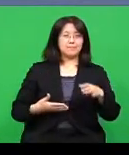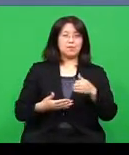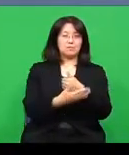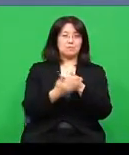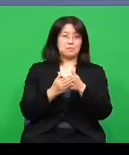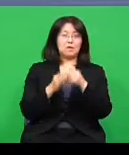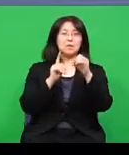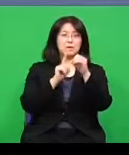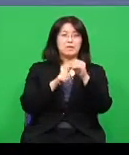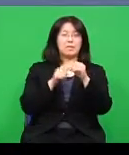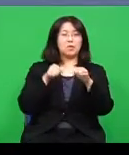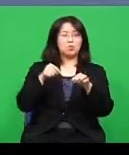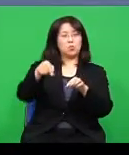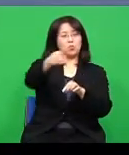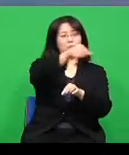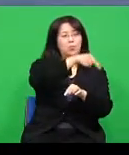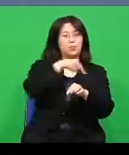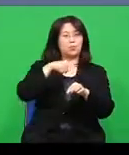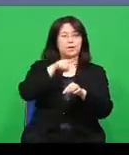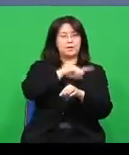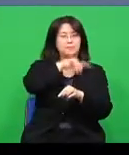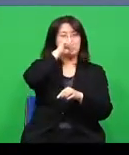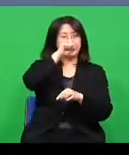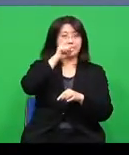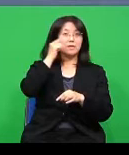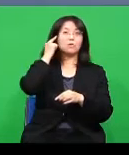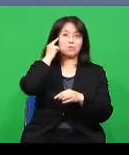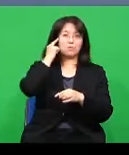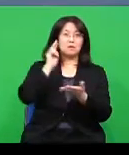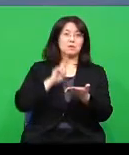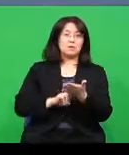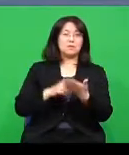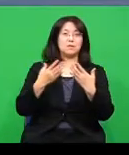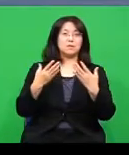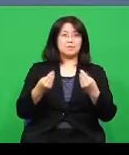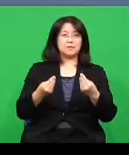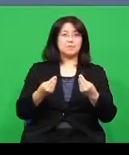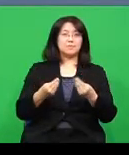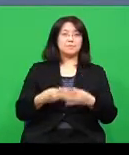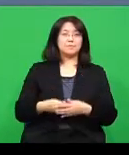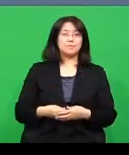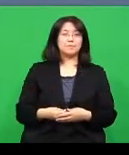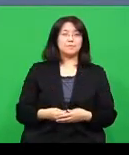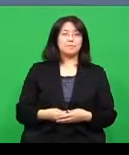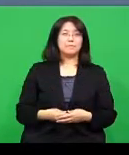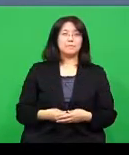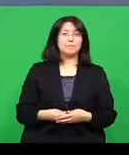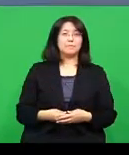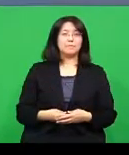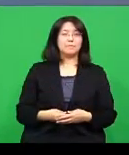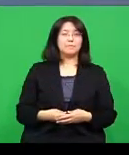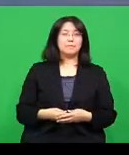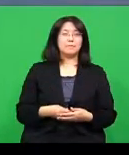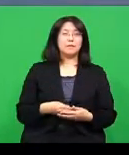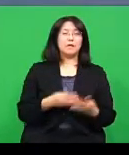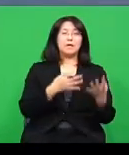全確保等を考えますと、まあ、やはりこのコースが一番だろうということで、ここに落ち着いたということでございます。